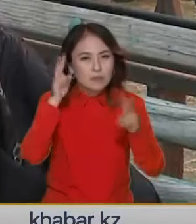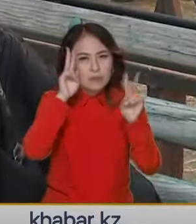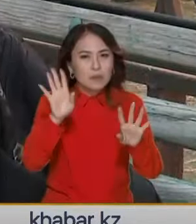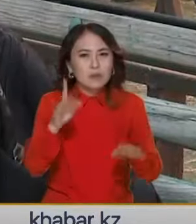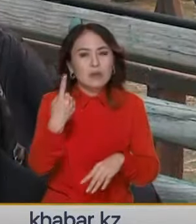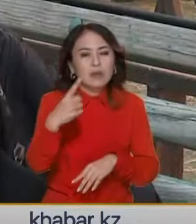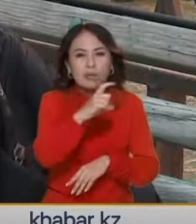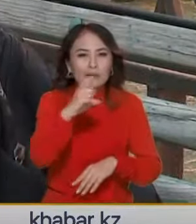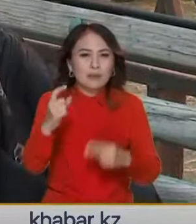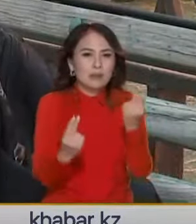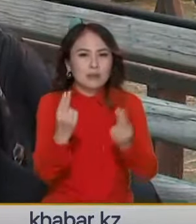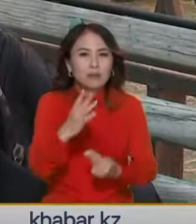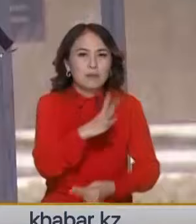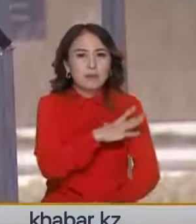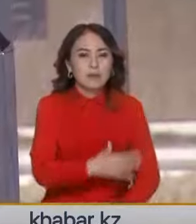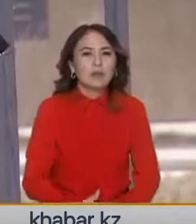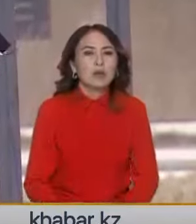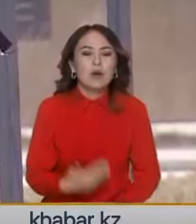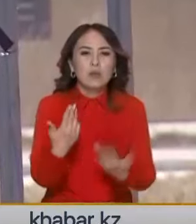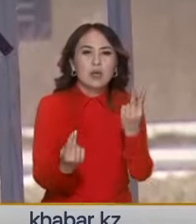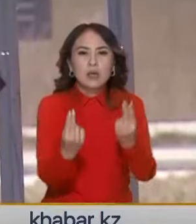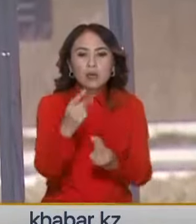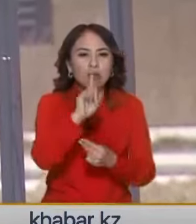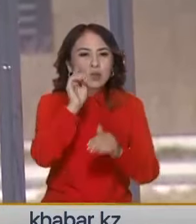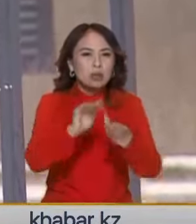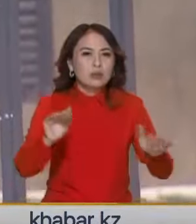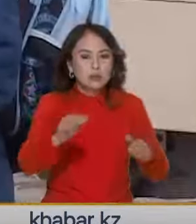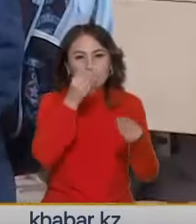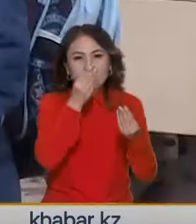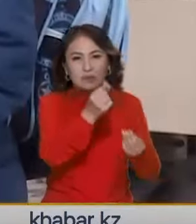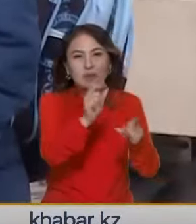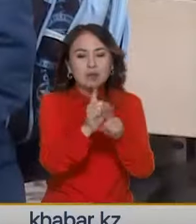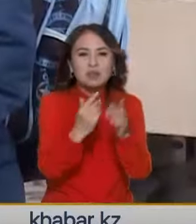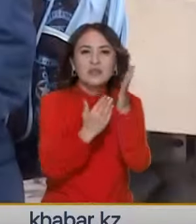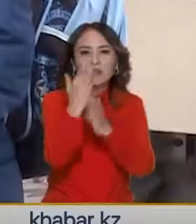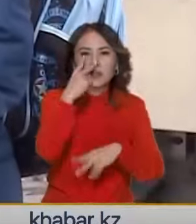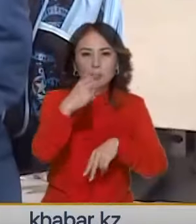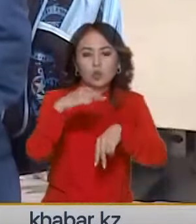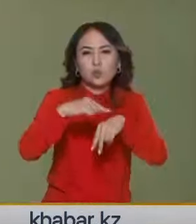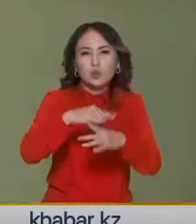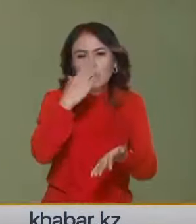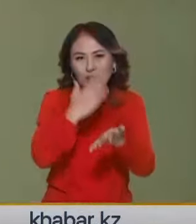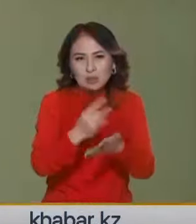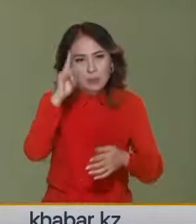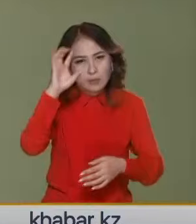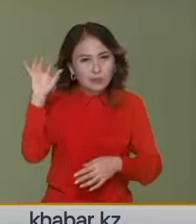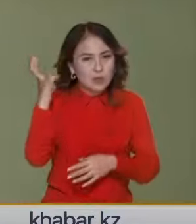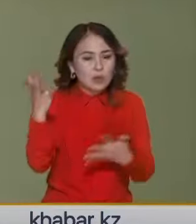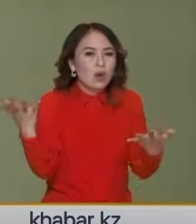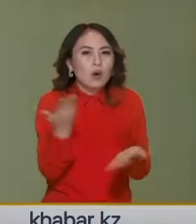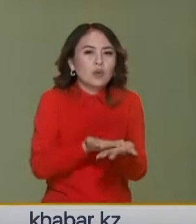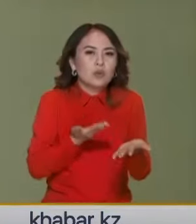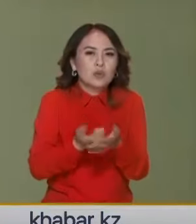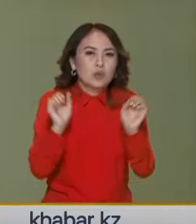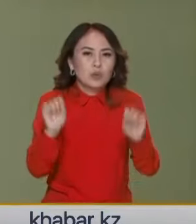только бір актыны ойнағам. Бұл ойынға жасөспірімдердің қызығушылығы жоғары екені байқалады. Бұл жағдайда психолог қандай кеңес